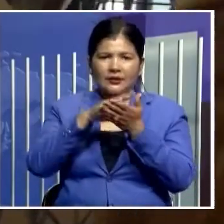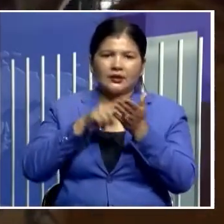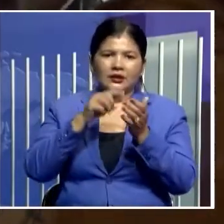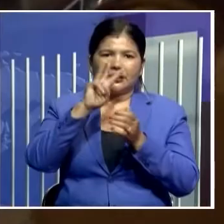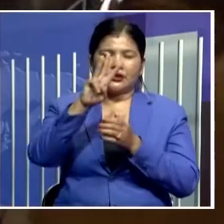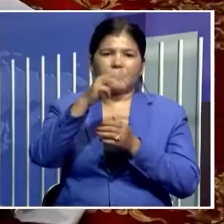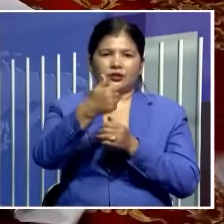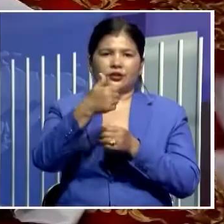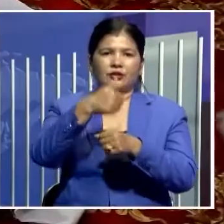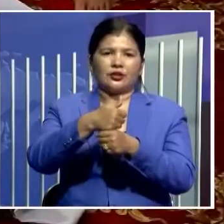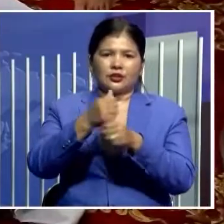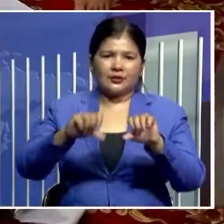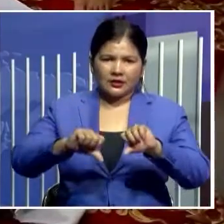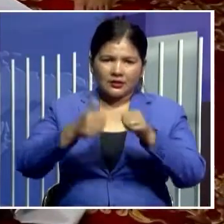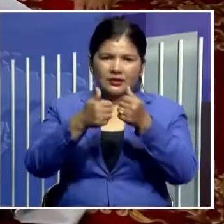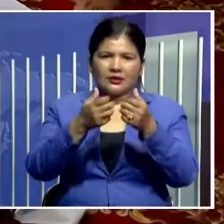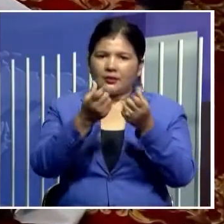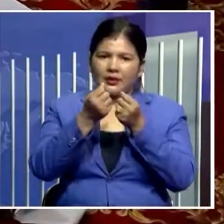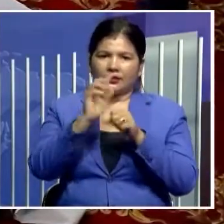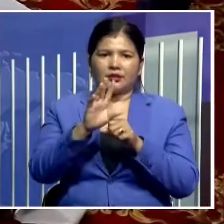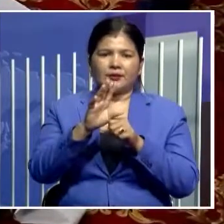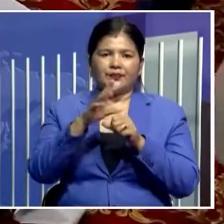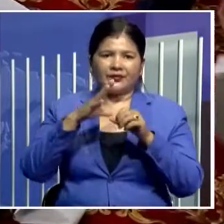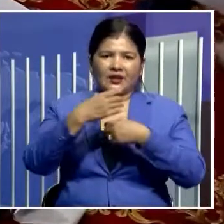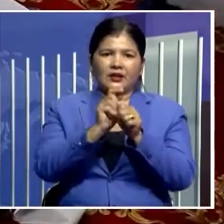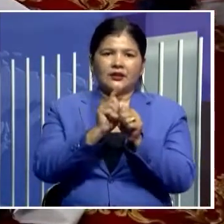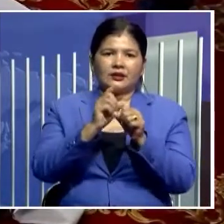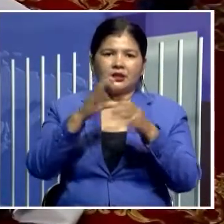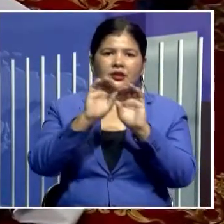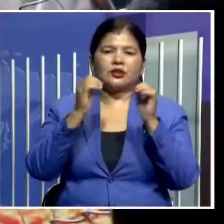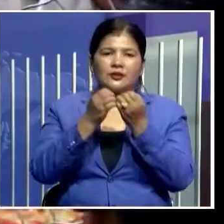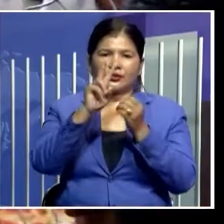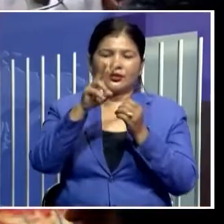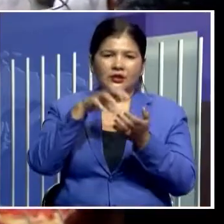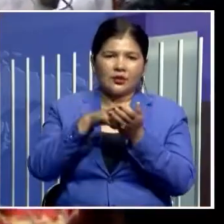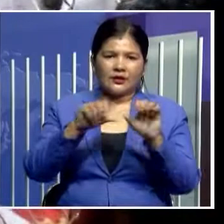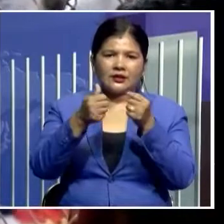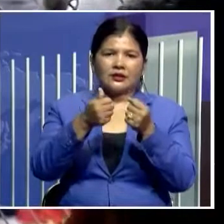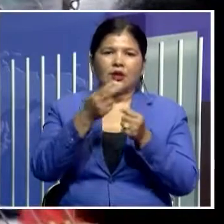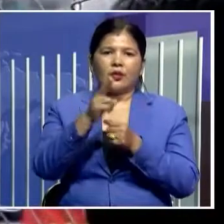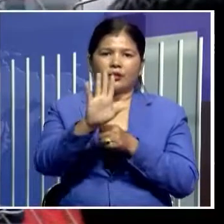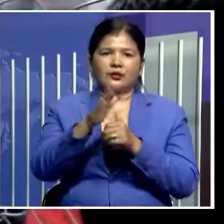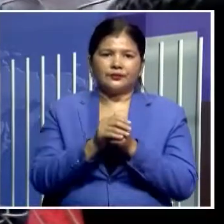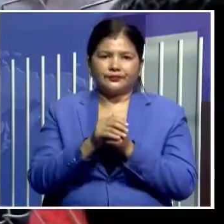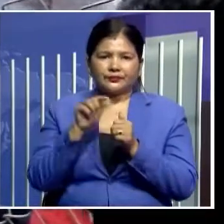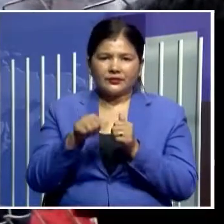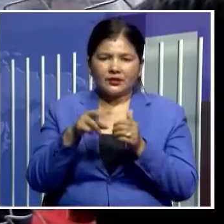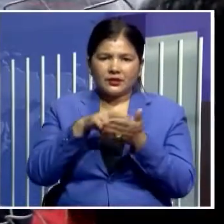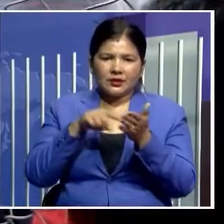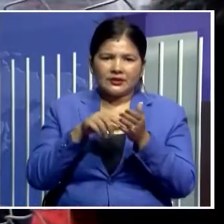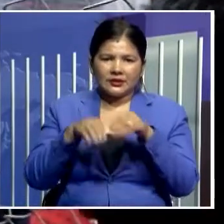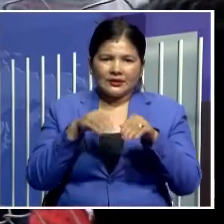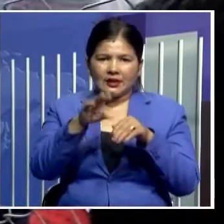36 अध्यक्ष पदमा जित हासिल गरेको छ। यस्तै एकीकृत समाजवादी पार्टीको 2 स्थानमा जित हासिल भएको छ। यसैबीच